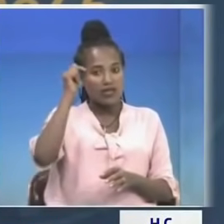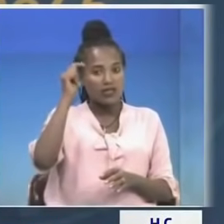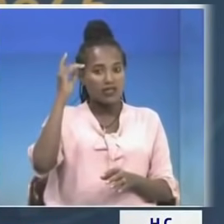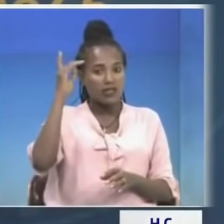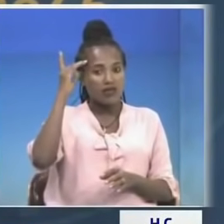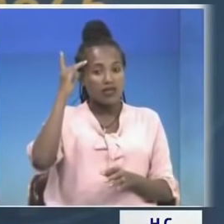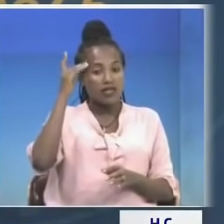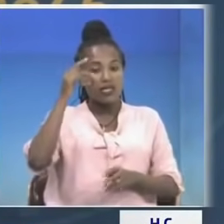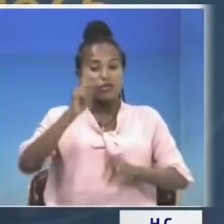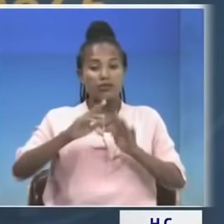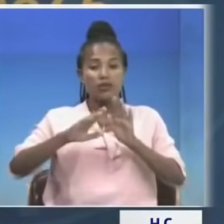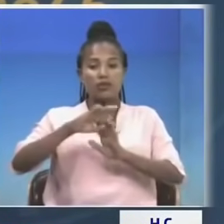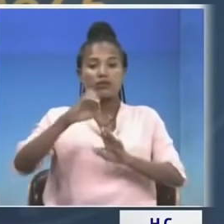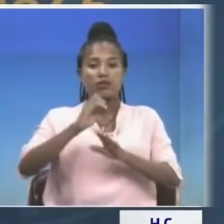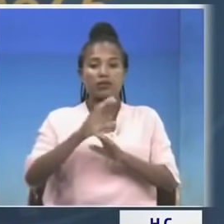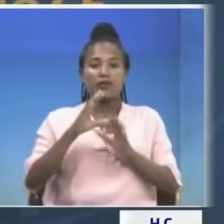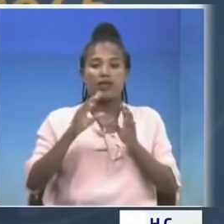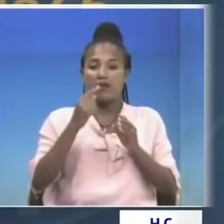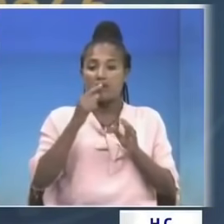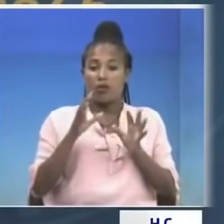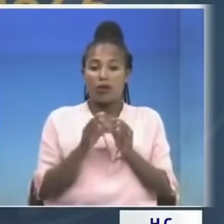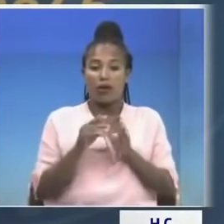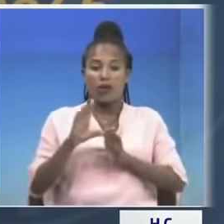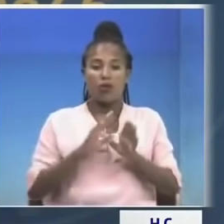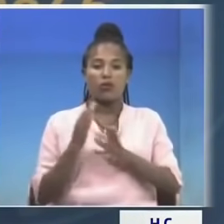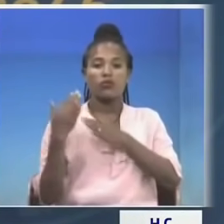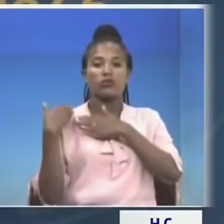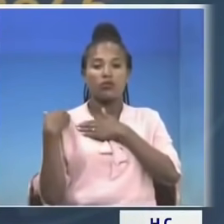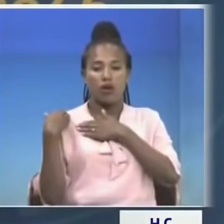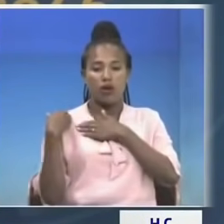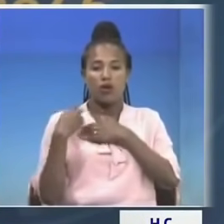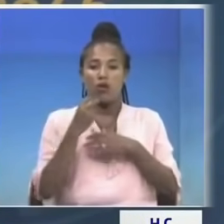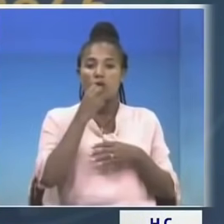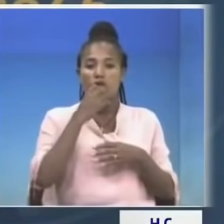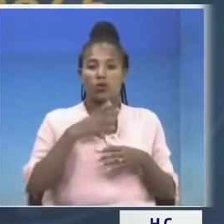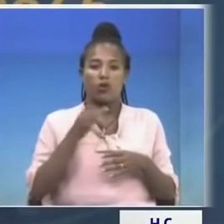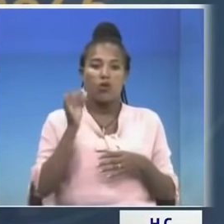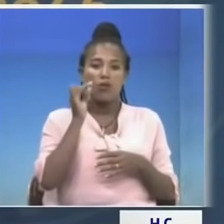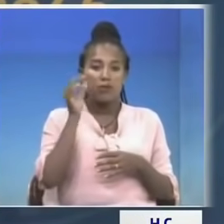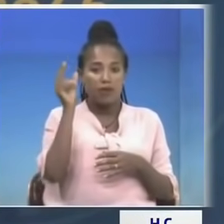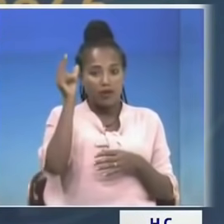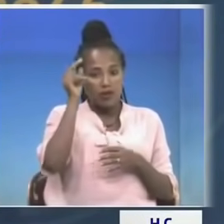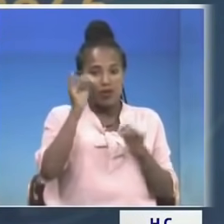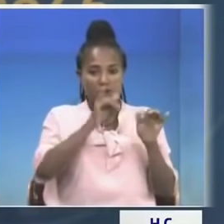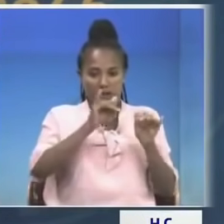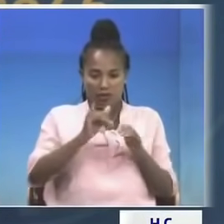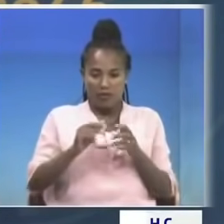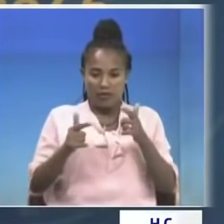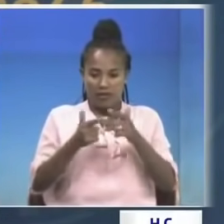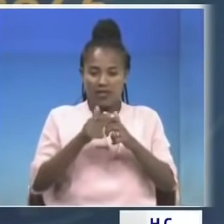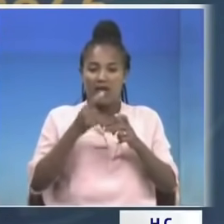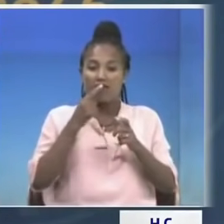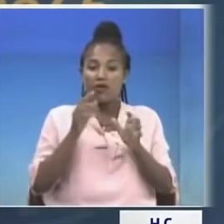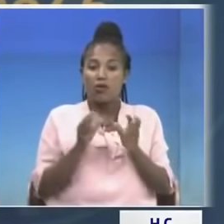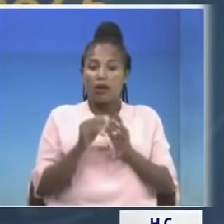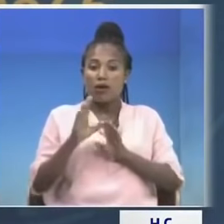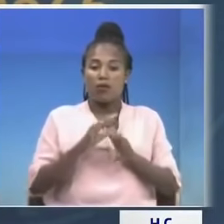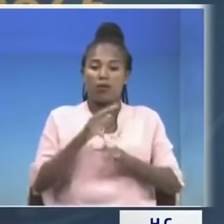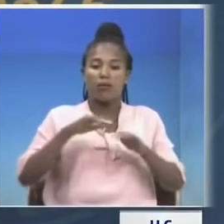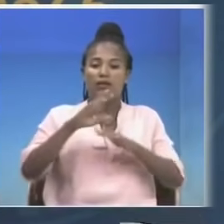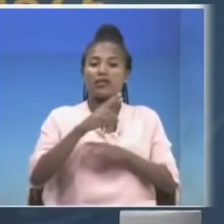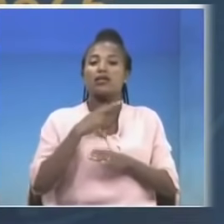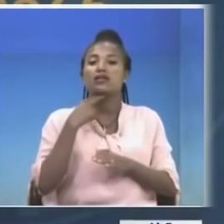የህዝብ ተወካዮች ምክር ቤት አፈጉባኤ አድርጎ ሾመዋል። ወይዘሮ ሎሚ በደኖ ደግሞ የምክትል አፈጉባኤ አድርጎ በአብላጫ